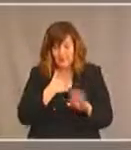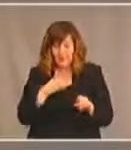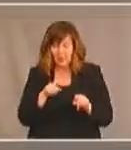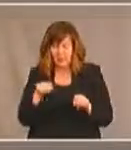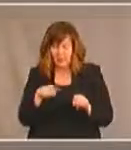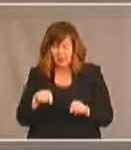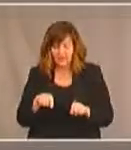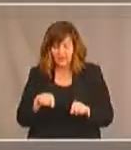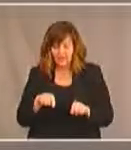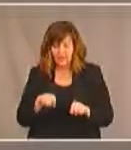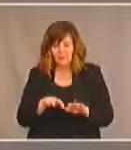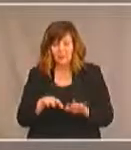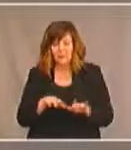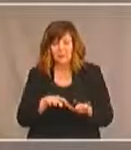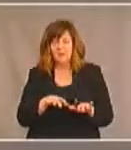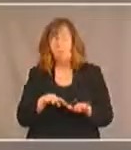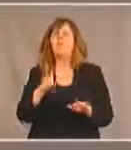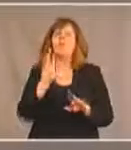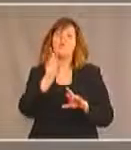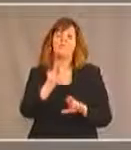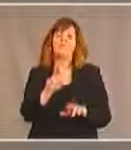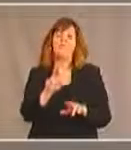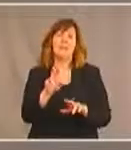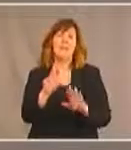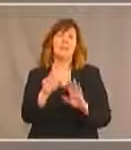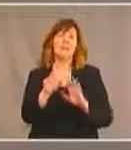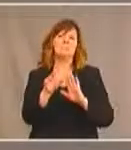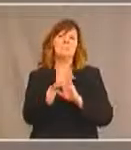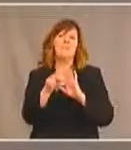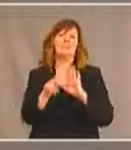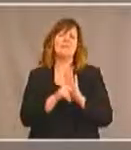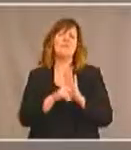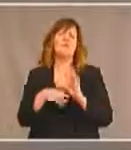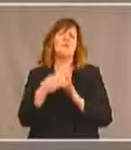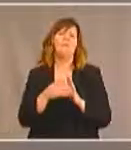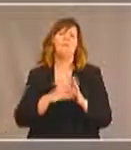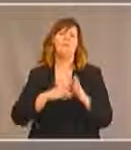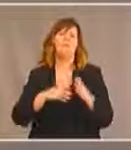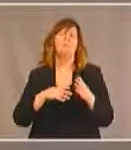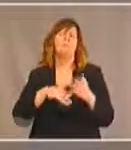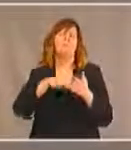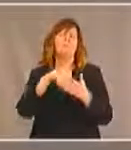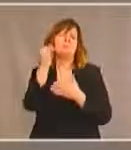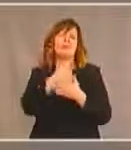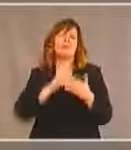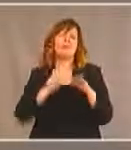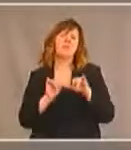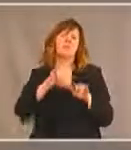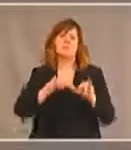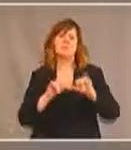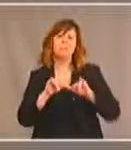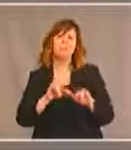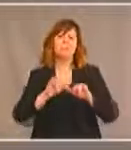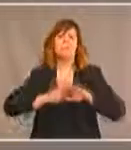des principes du design universel permettra d'éliminer